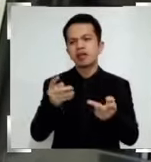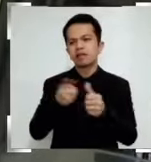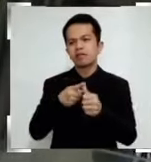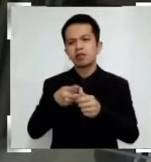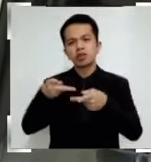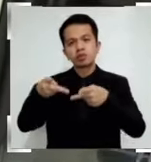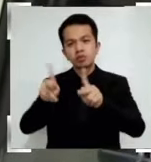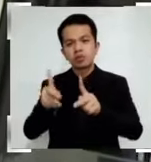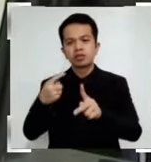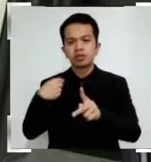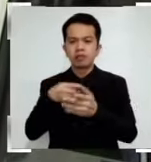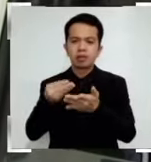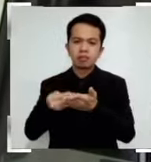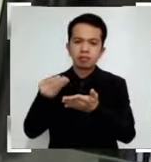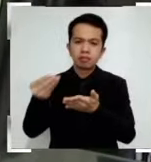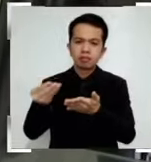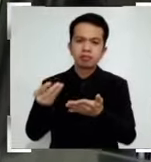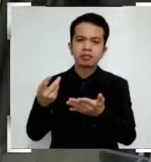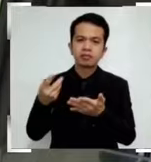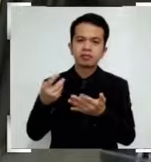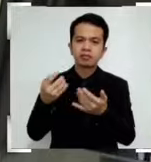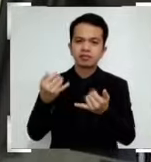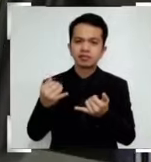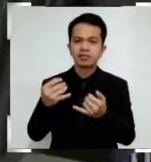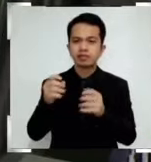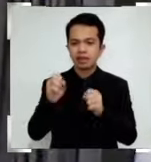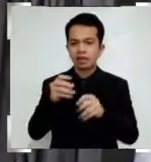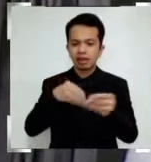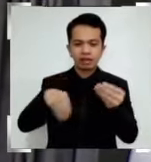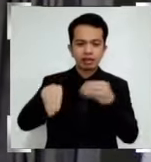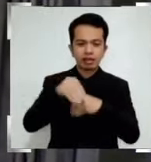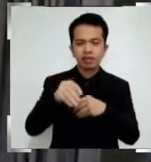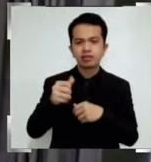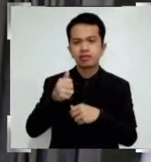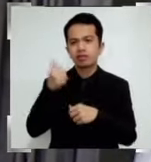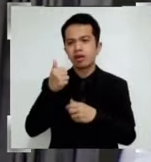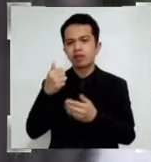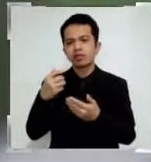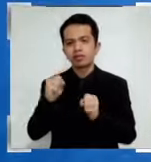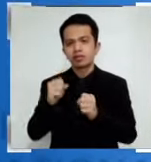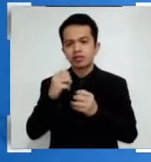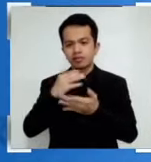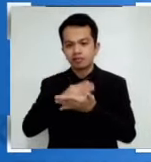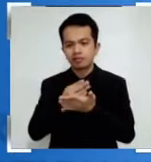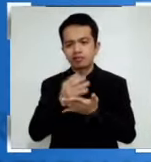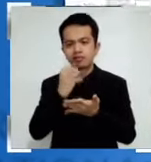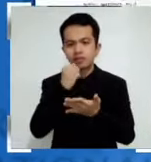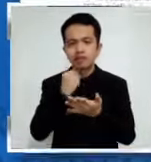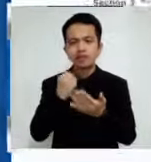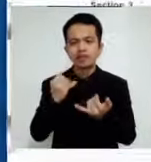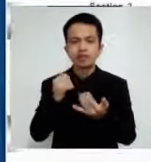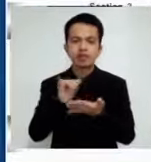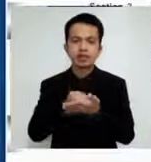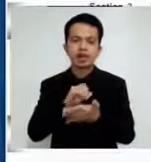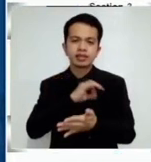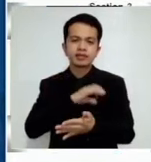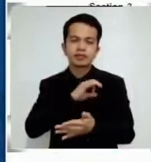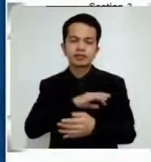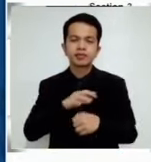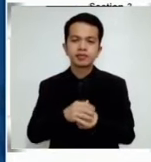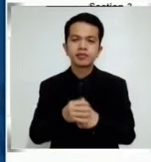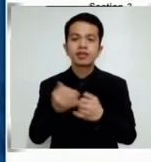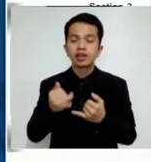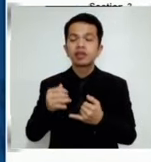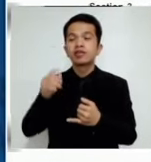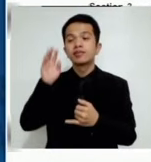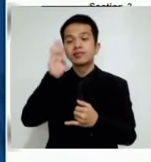doon, mas magagastos pa namin sa mas na bagay. Kapakipakinabang na bagay para sa amin. Kaya pinasususpindi ng Pangulo ang